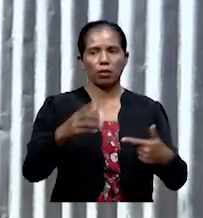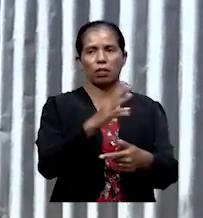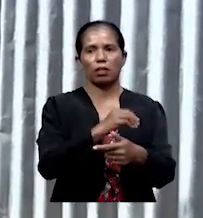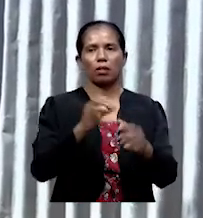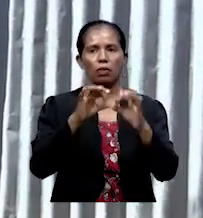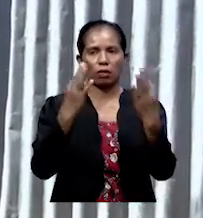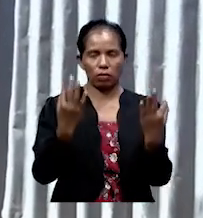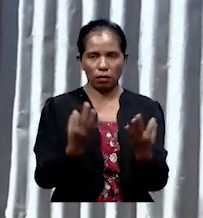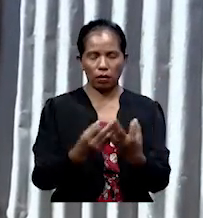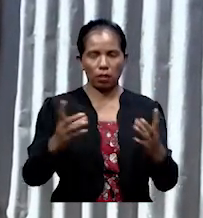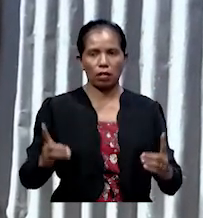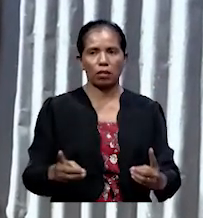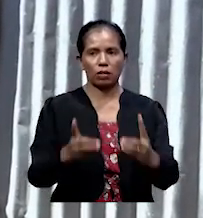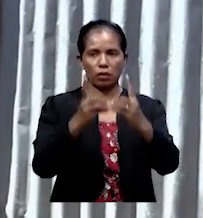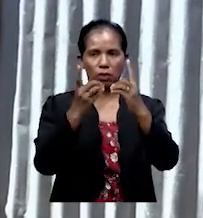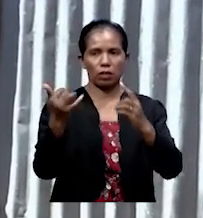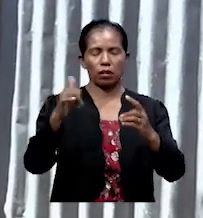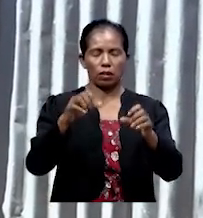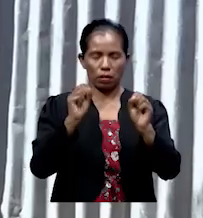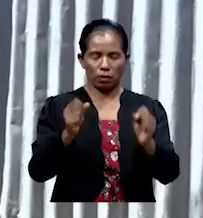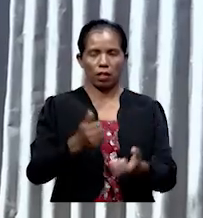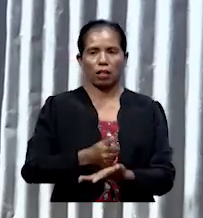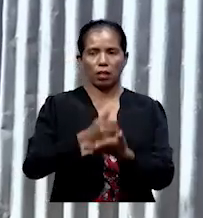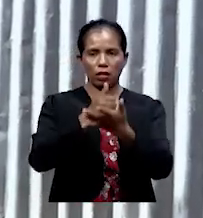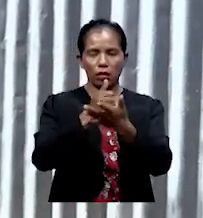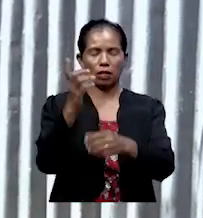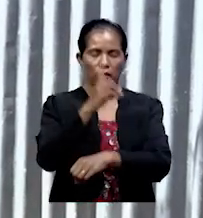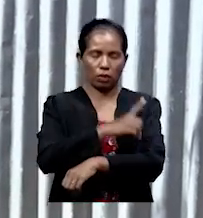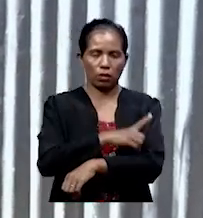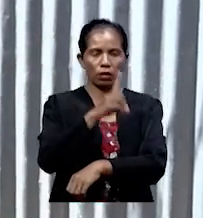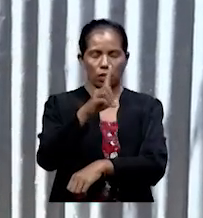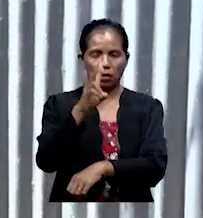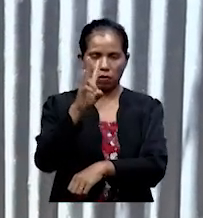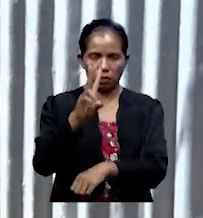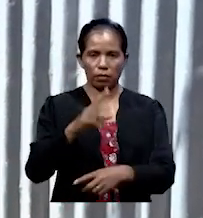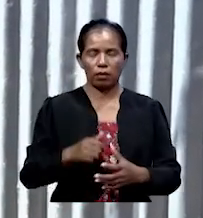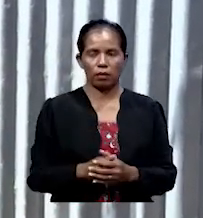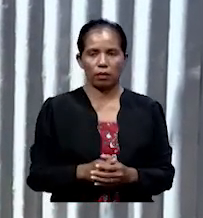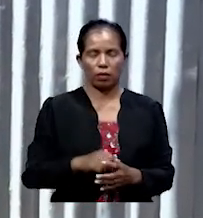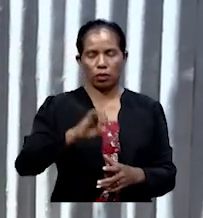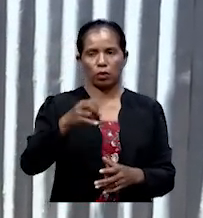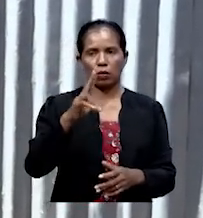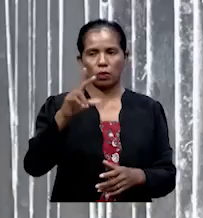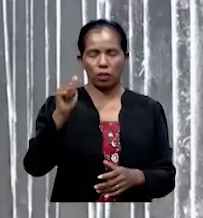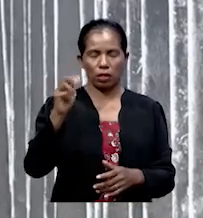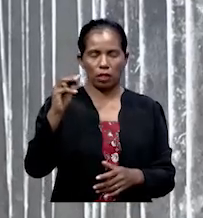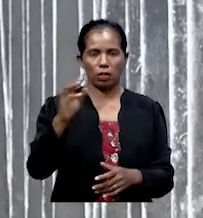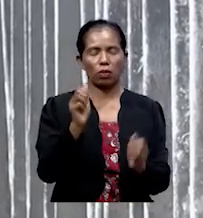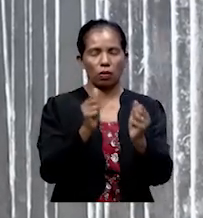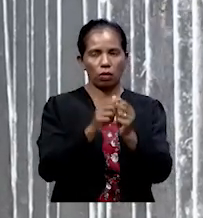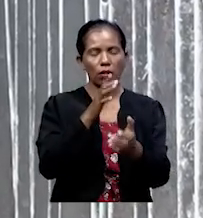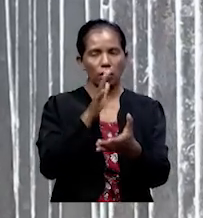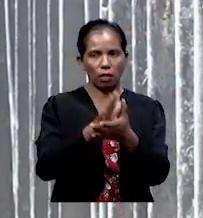hanya familia nih asoro sira sobele azura det balorong ida ruania Juliano hanya kabe Maria Zina